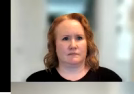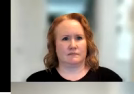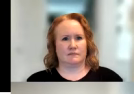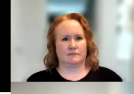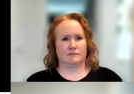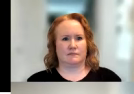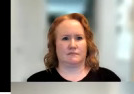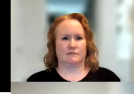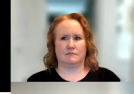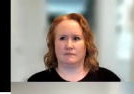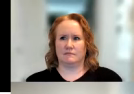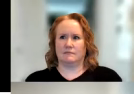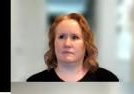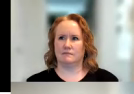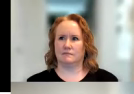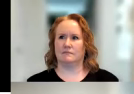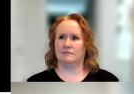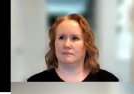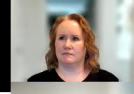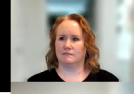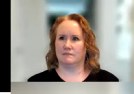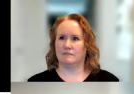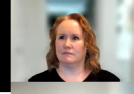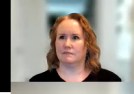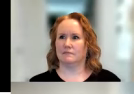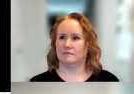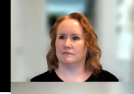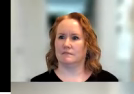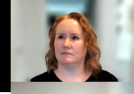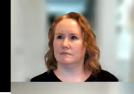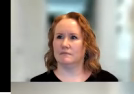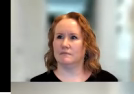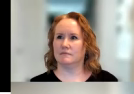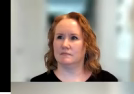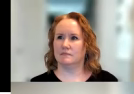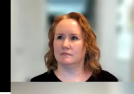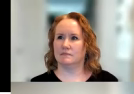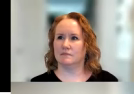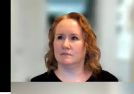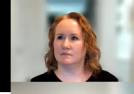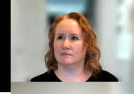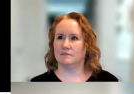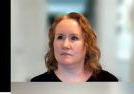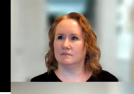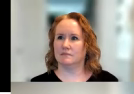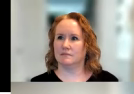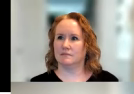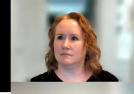Det naturlig å tenke at direktivets fremste formål å sørge for tilgjengelighet av varer og tjenester for personer